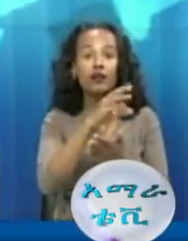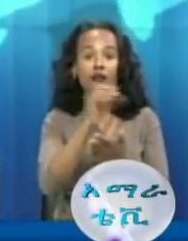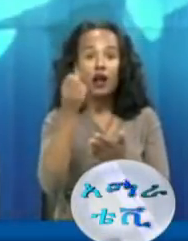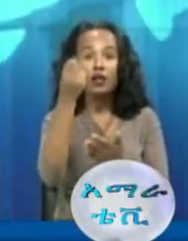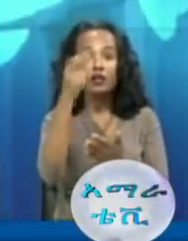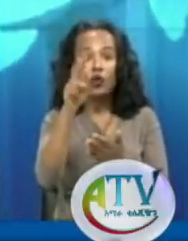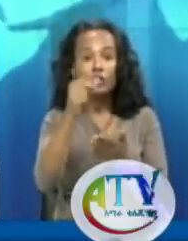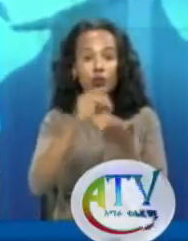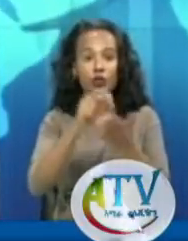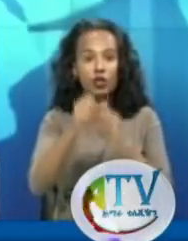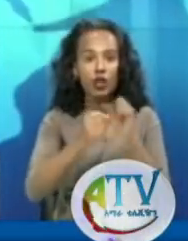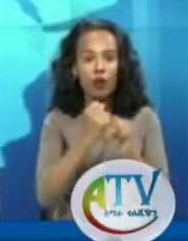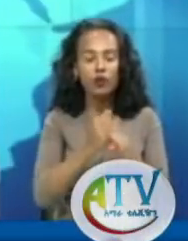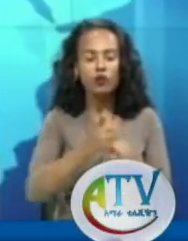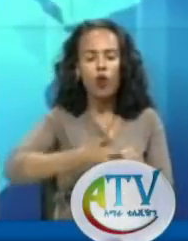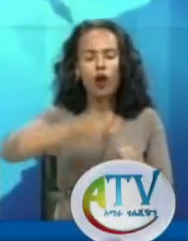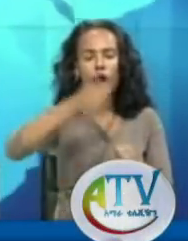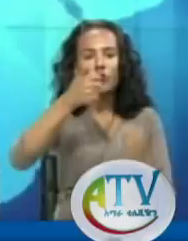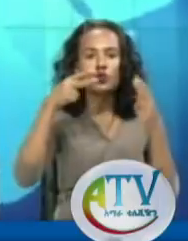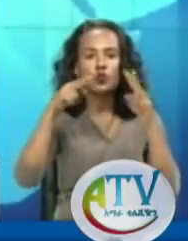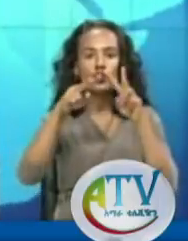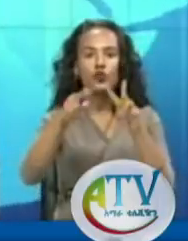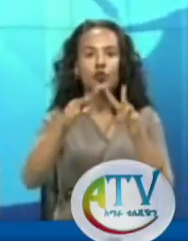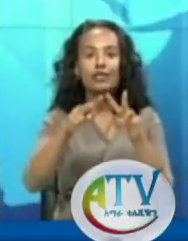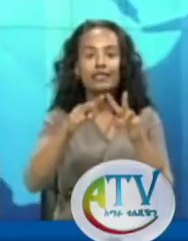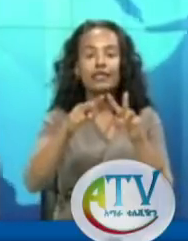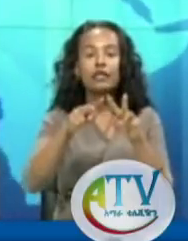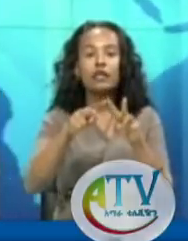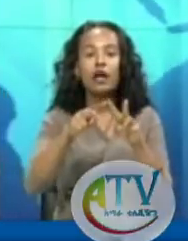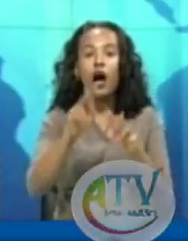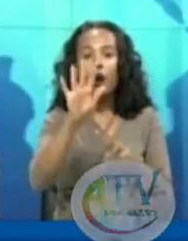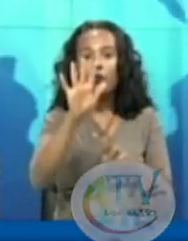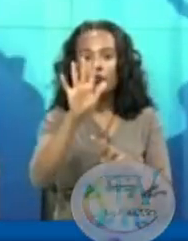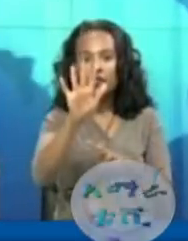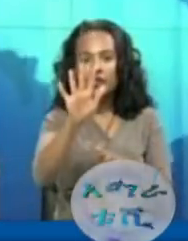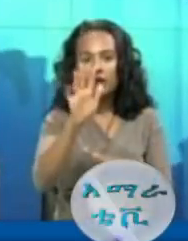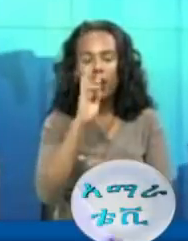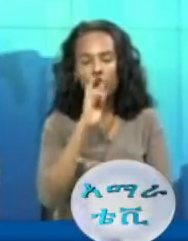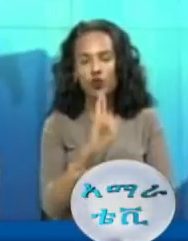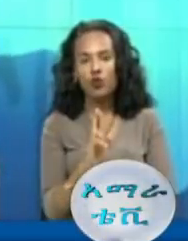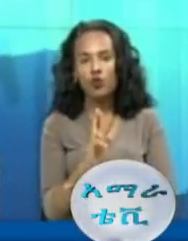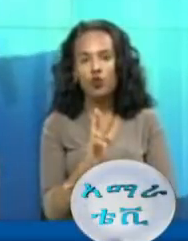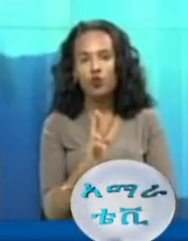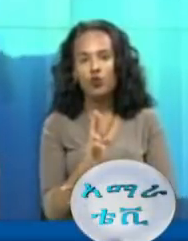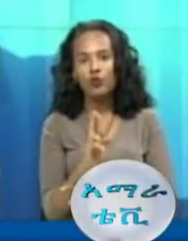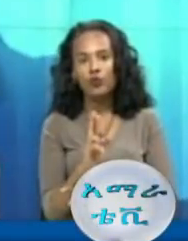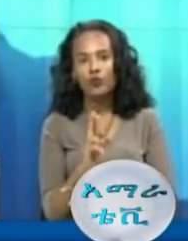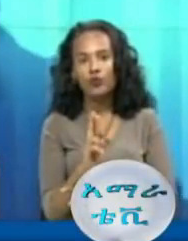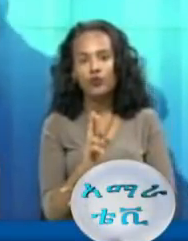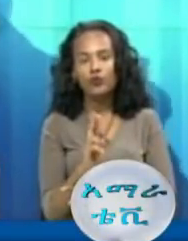በጀት ዓመት ዋናዎቹ ትኩረት መስኮችም 5 ናቸው።